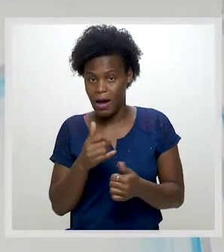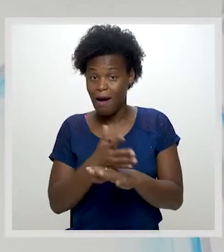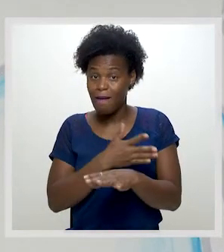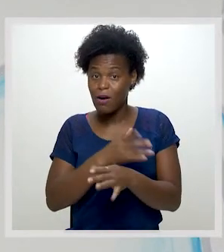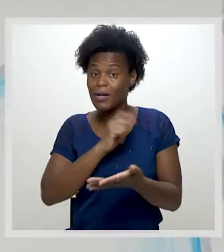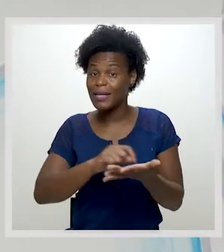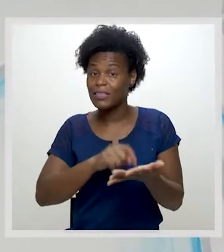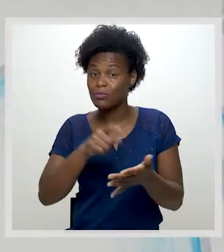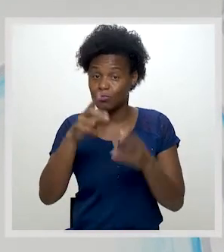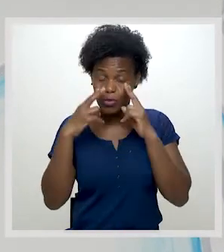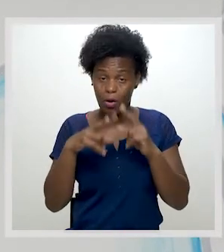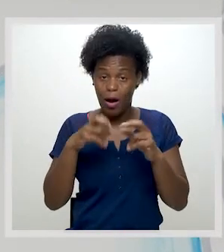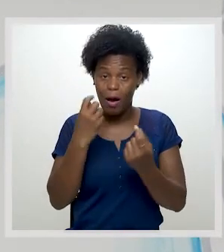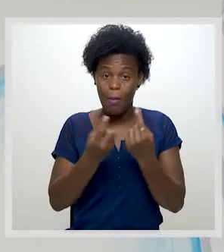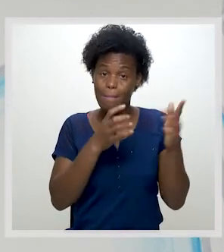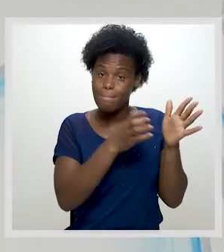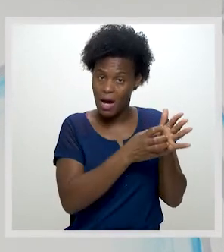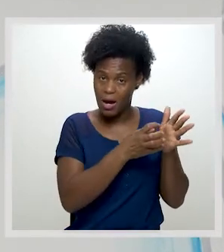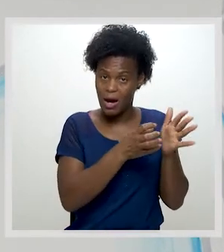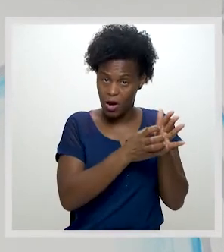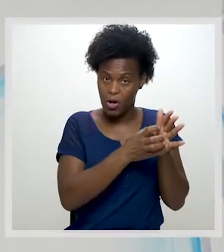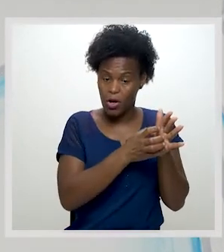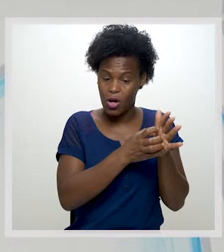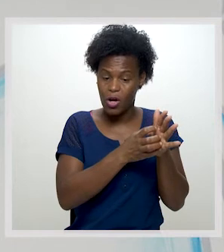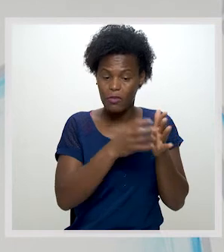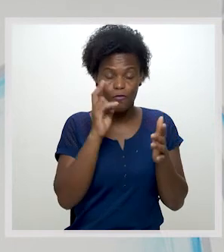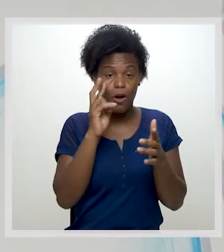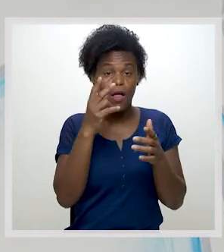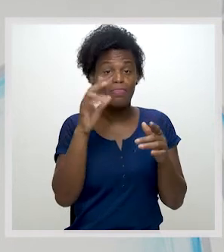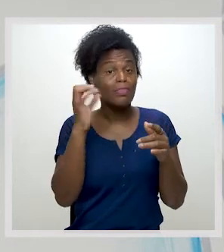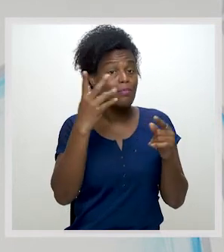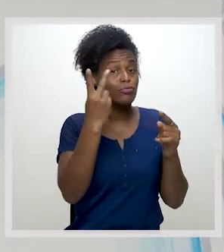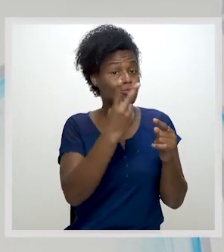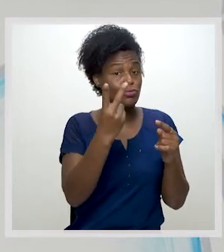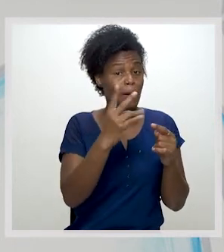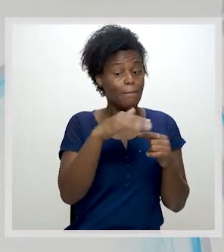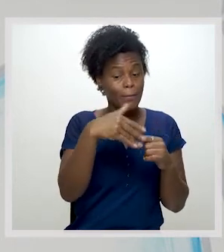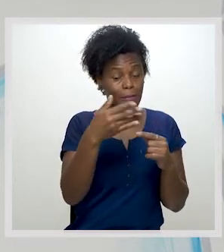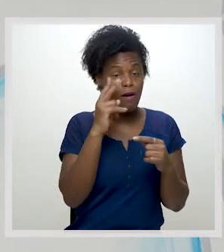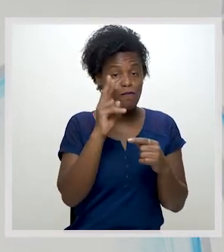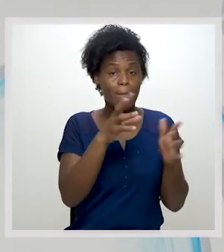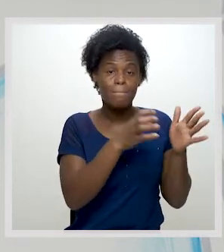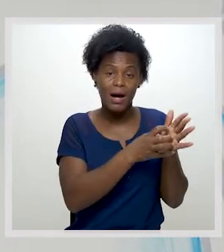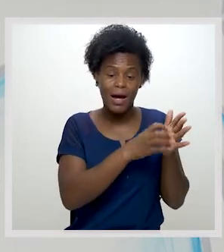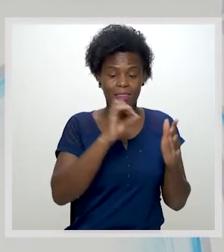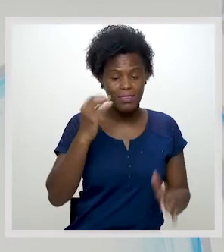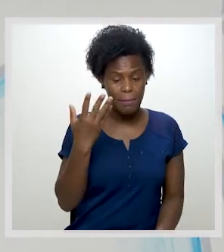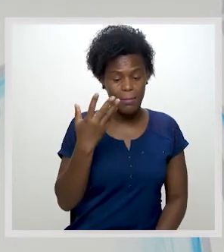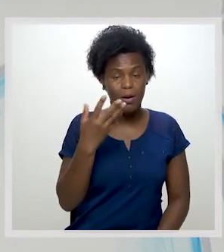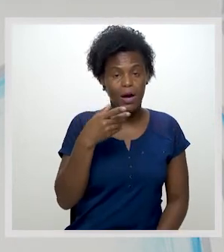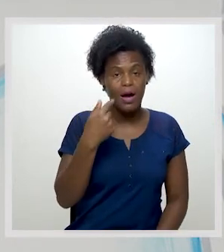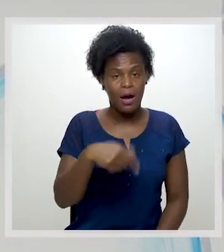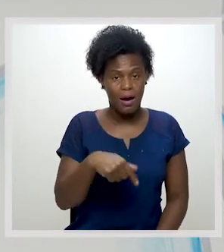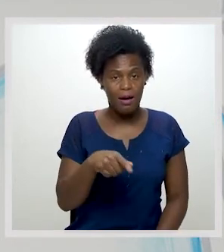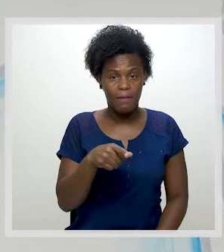exercices, nous allons découvrir quelques marqueurs qui entraînent l'emploi de ces 2 temps. Et en premier, on va voir les marqueurs temporels